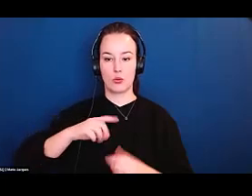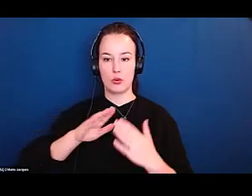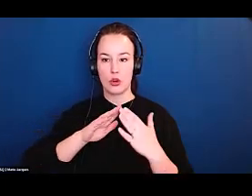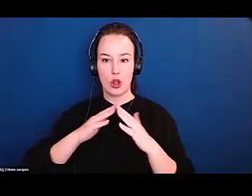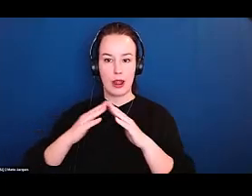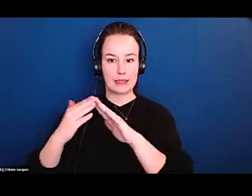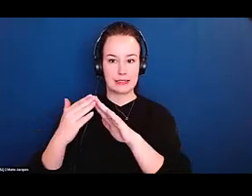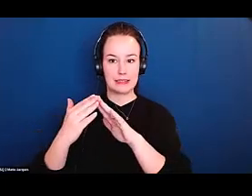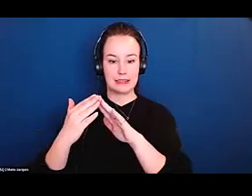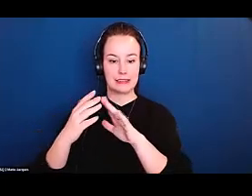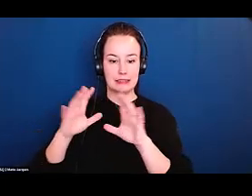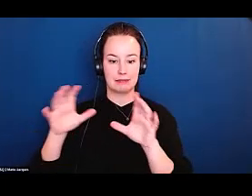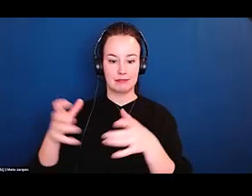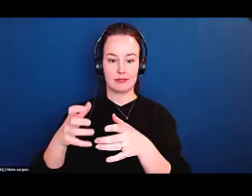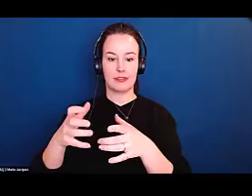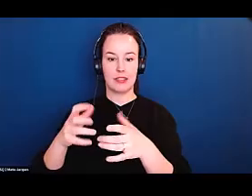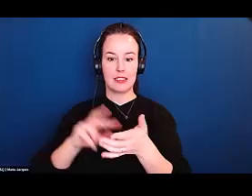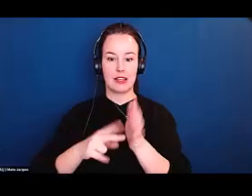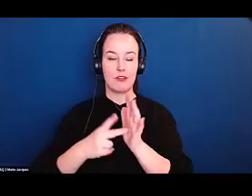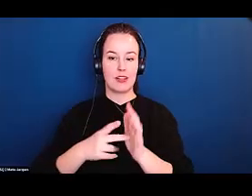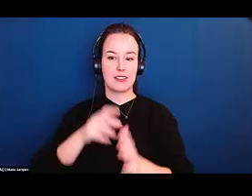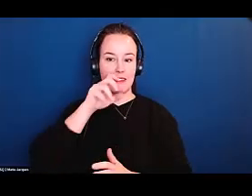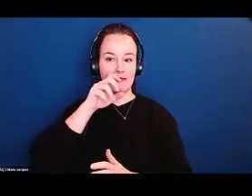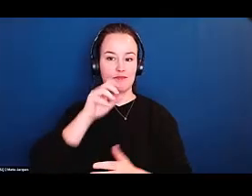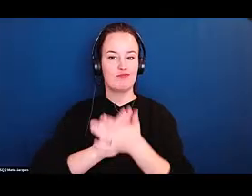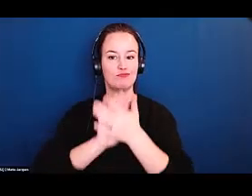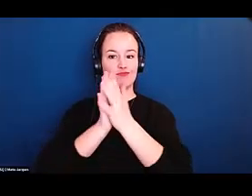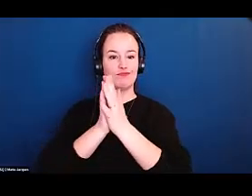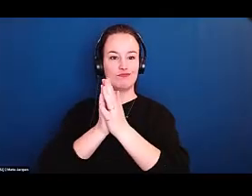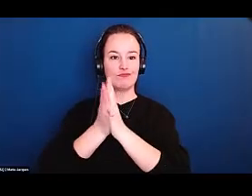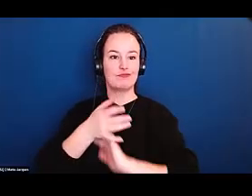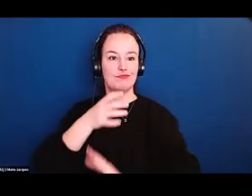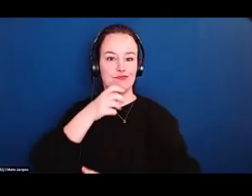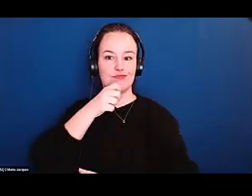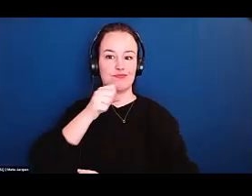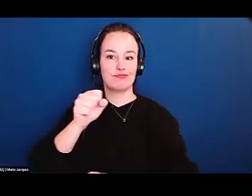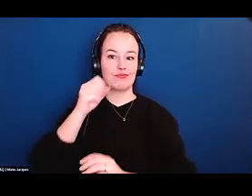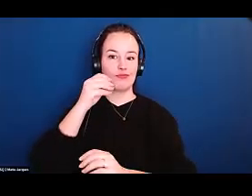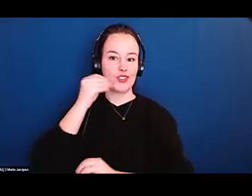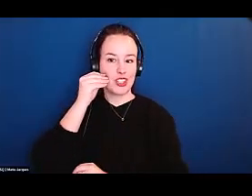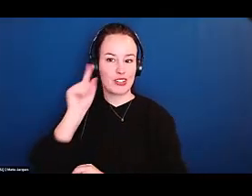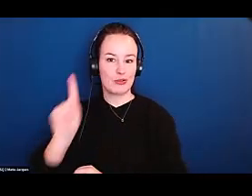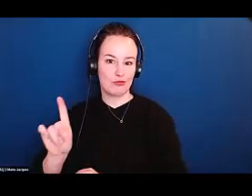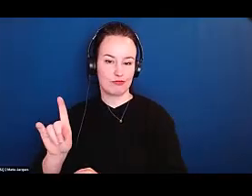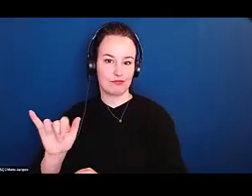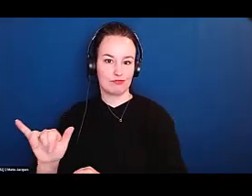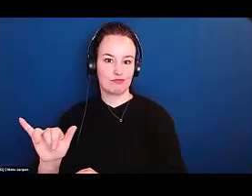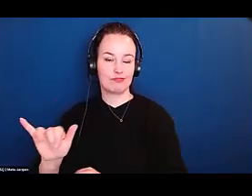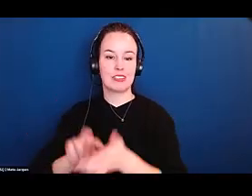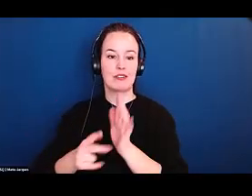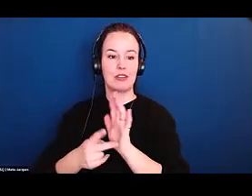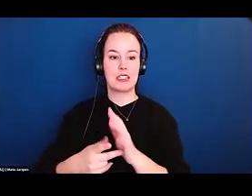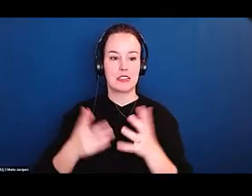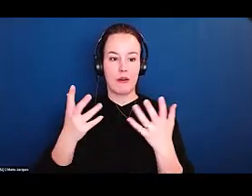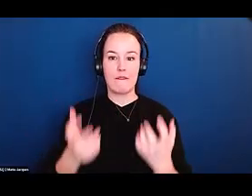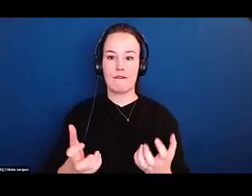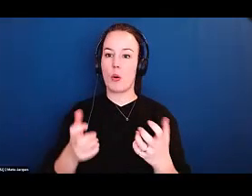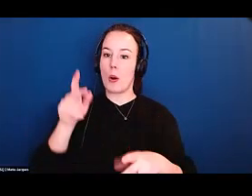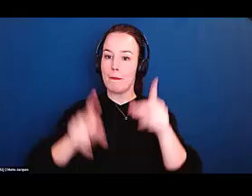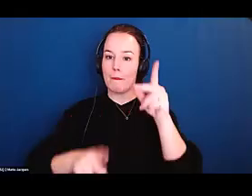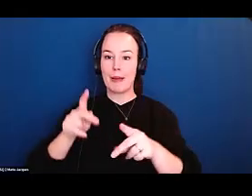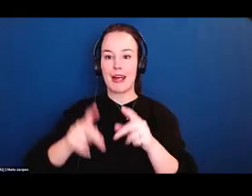le collectif, pardon, qui permet de vieillir chez soi. Et l'objectif, c'était vraiment de donner la capacité